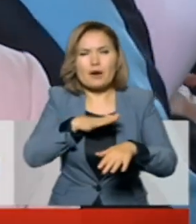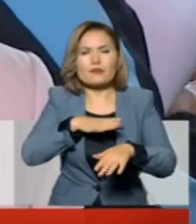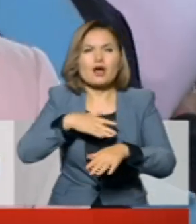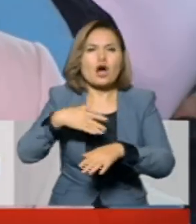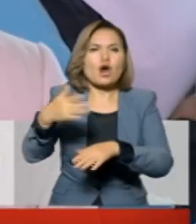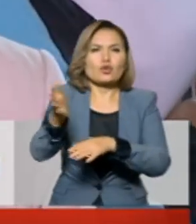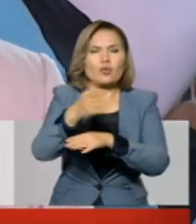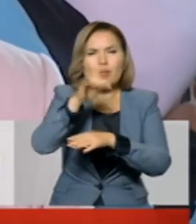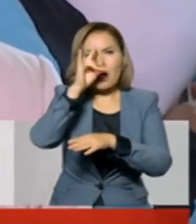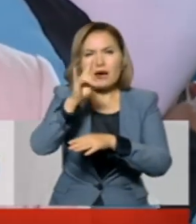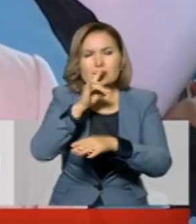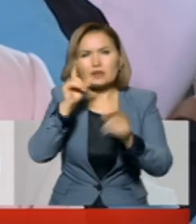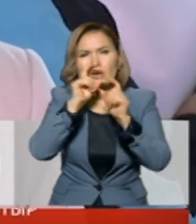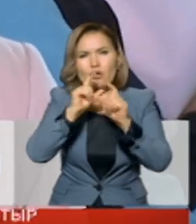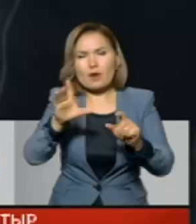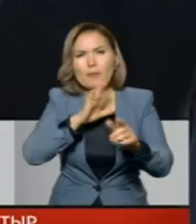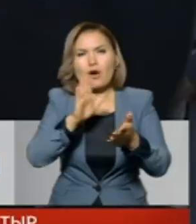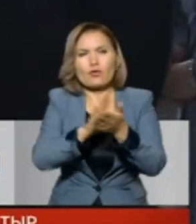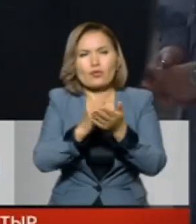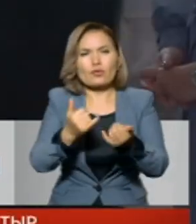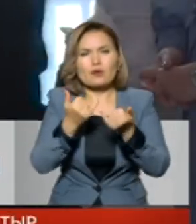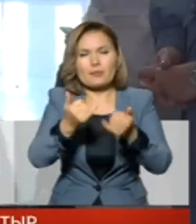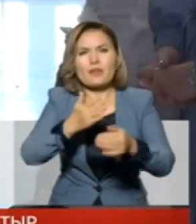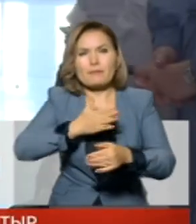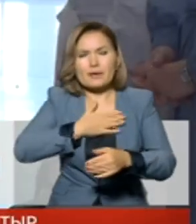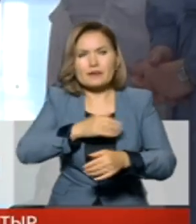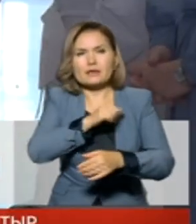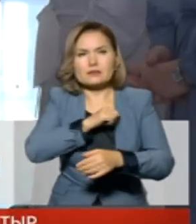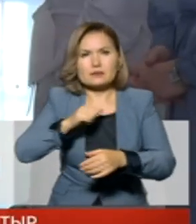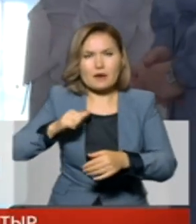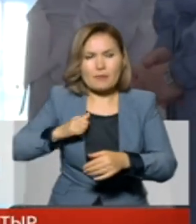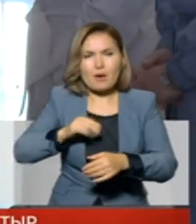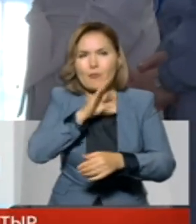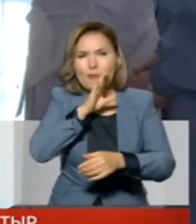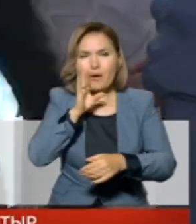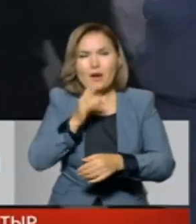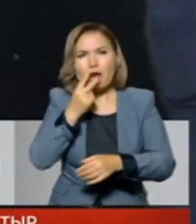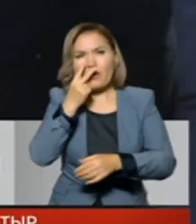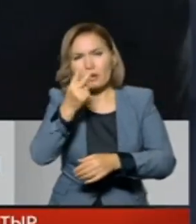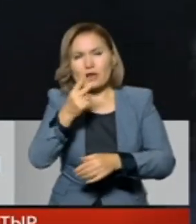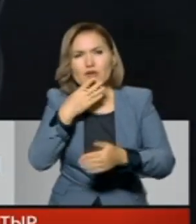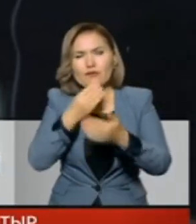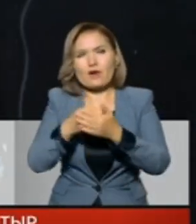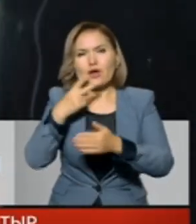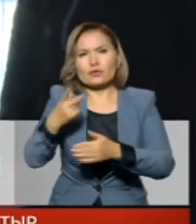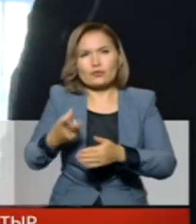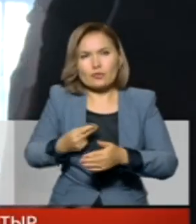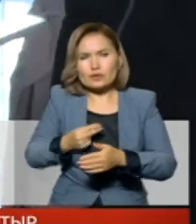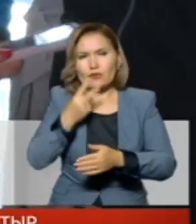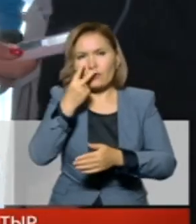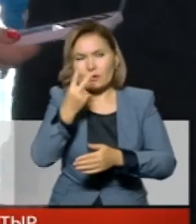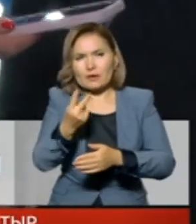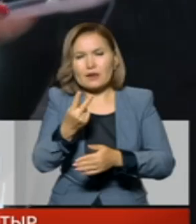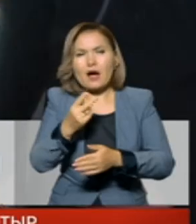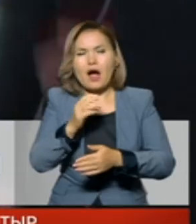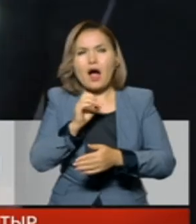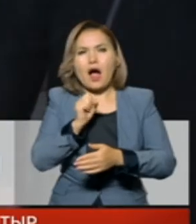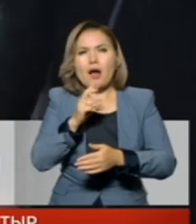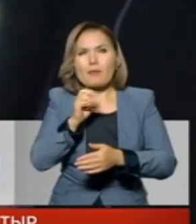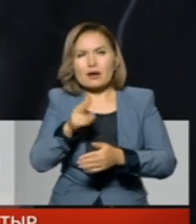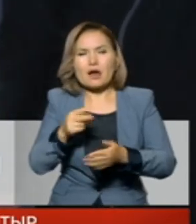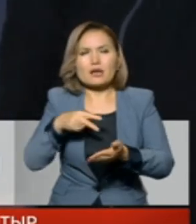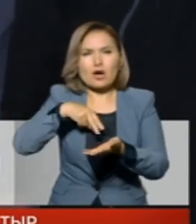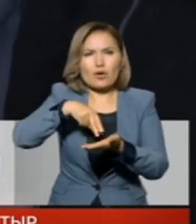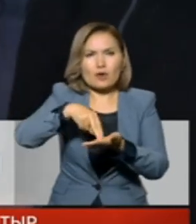ұстап алған, енді қошемет деп жатыр. Мен өзім жаң қарап тұрған кезде, Ақмарал шыққан кезде, оның жүріс